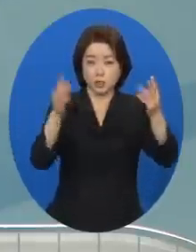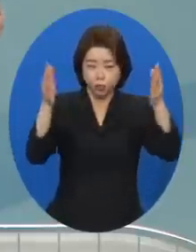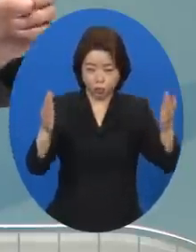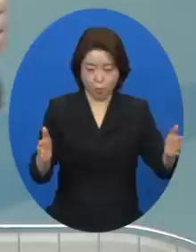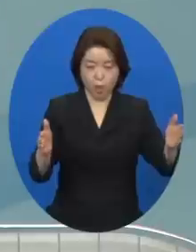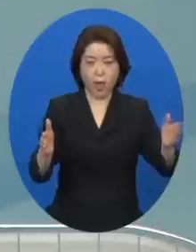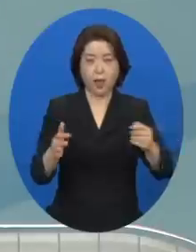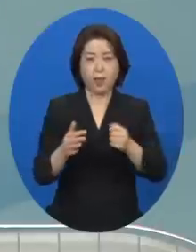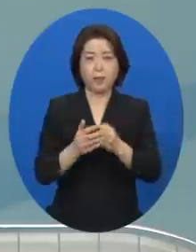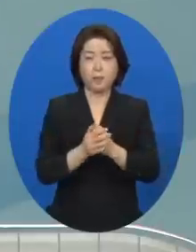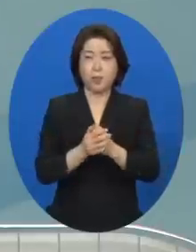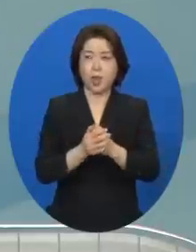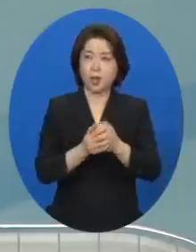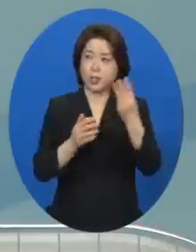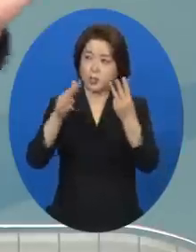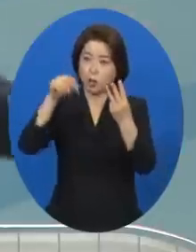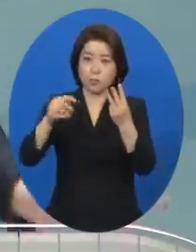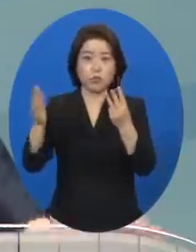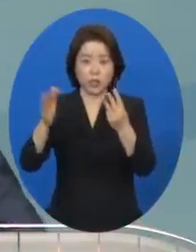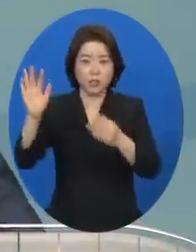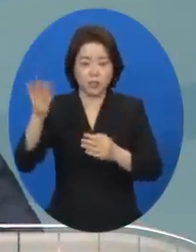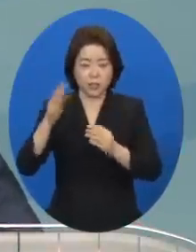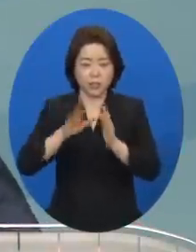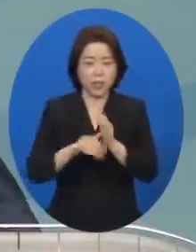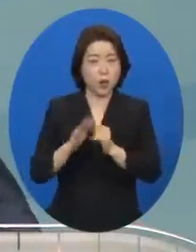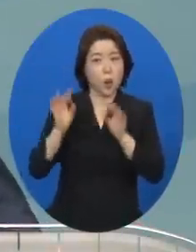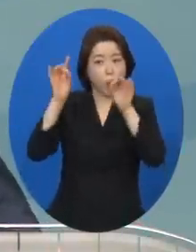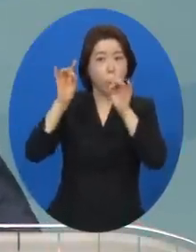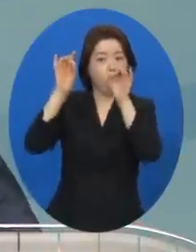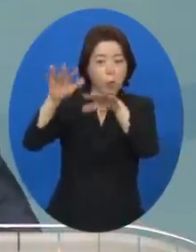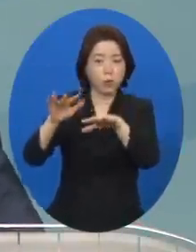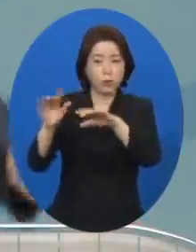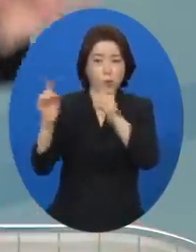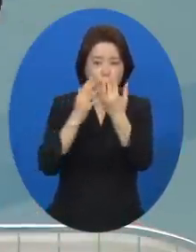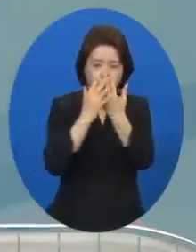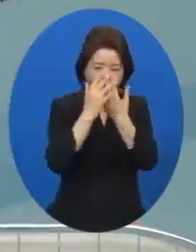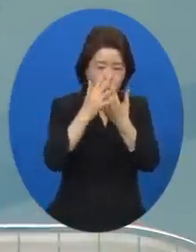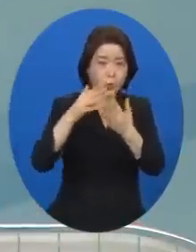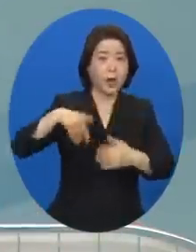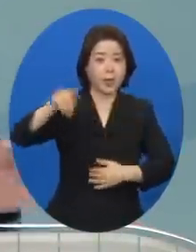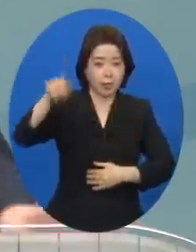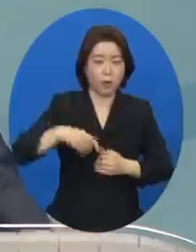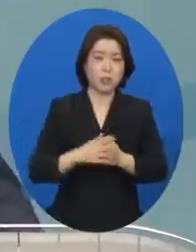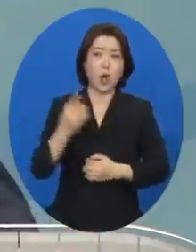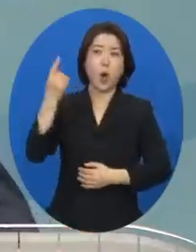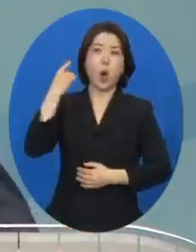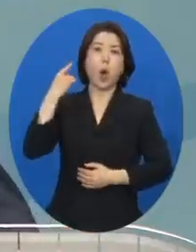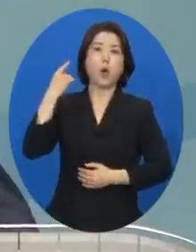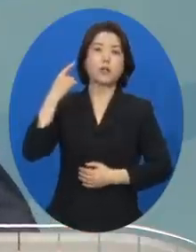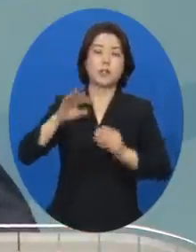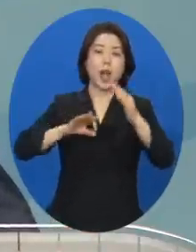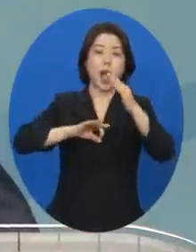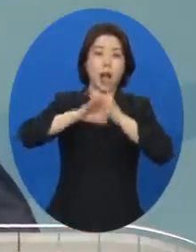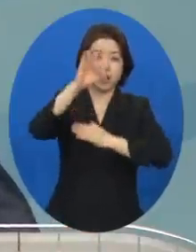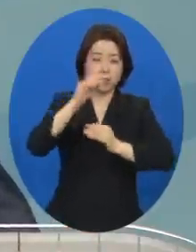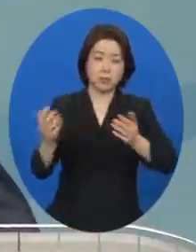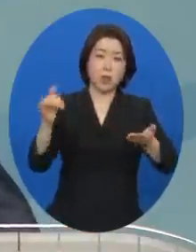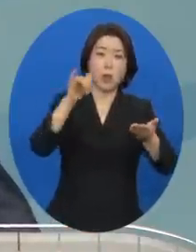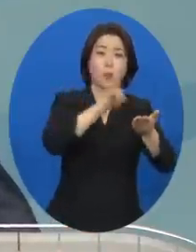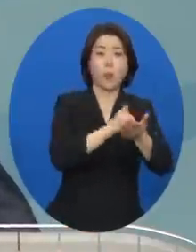지나고 석조 간에 걸쳐서 호주 집회를 다녀왔어요 어제 아침에 공항에 도착을